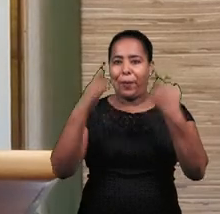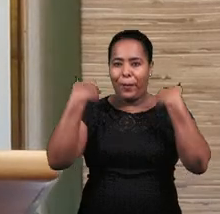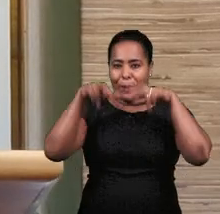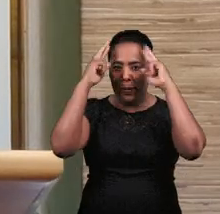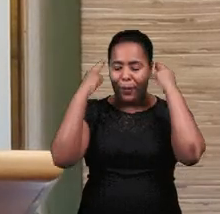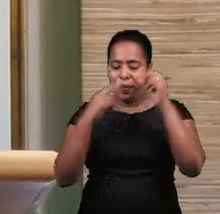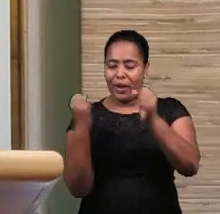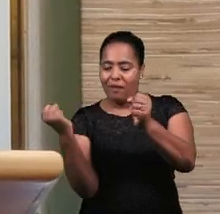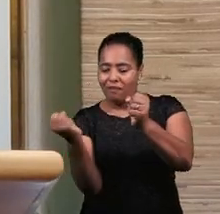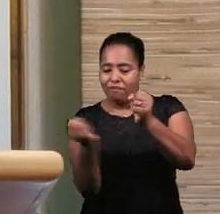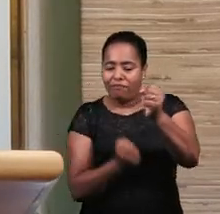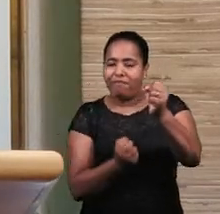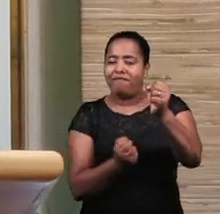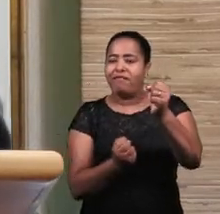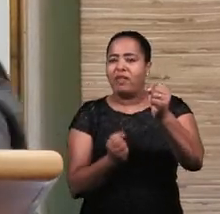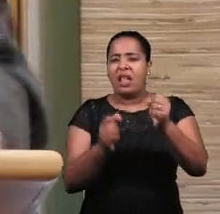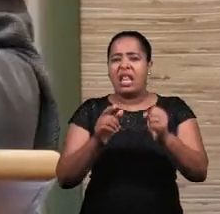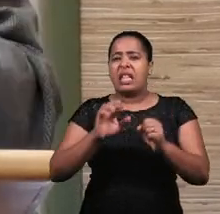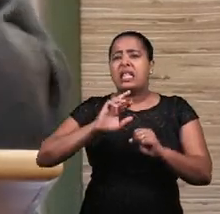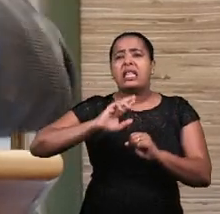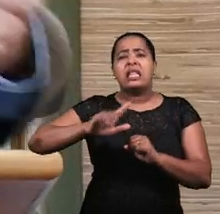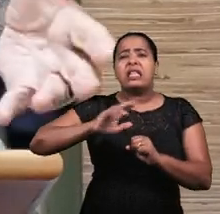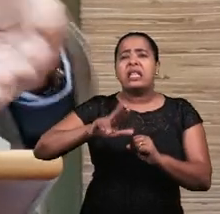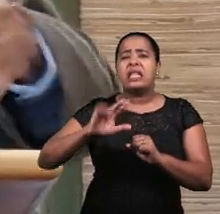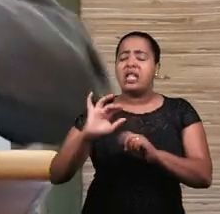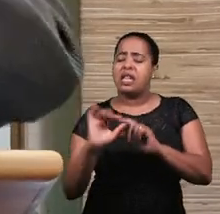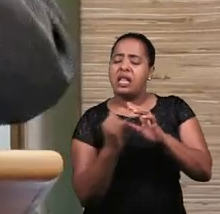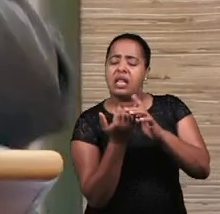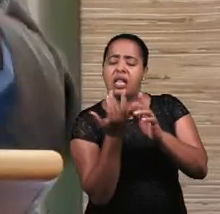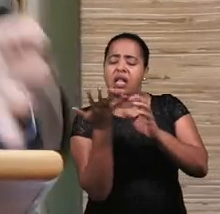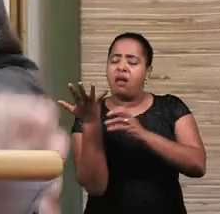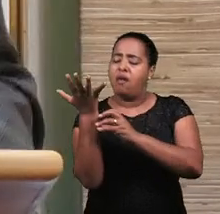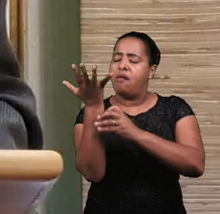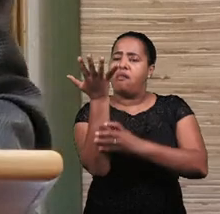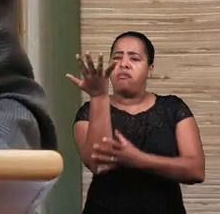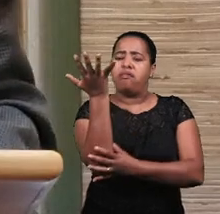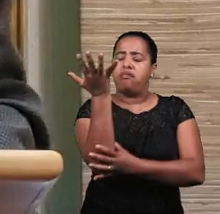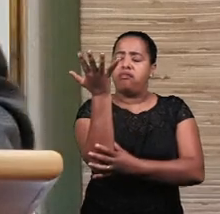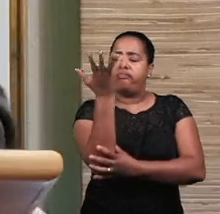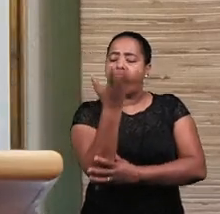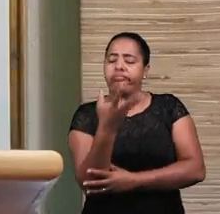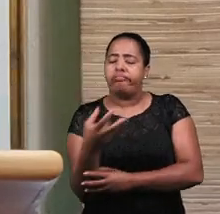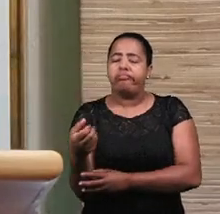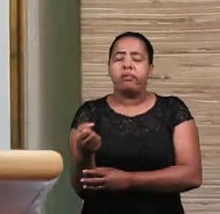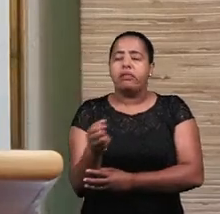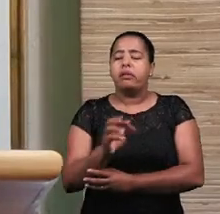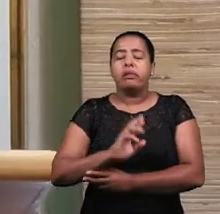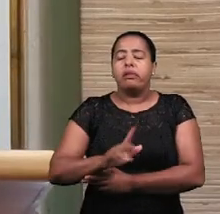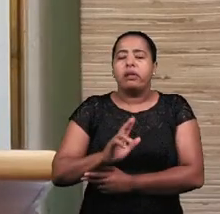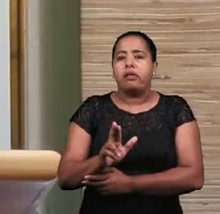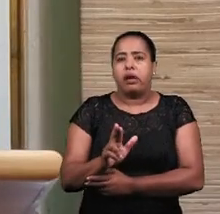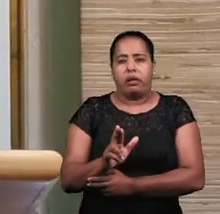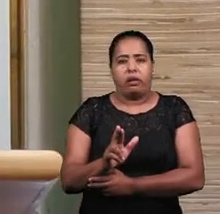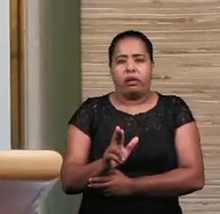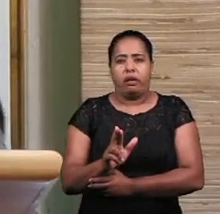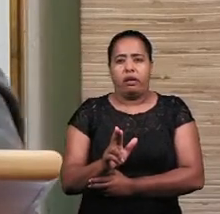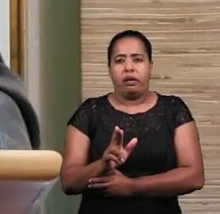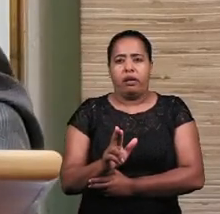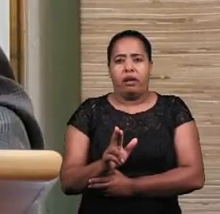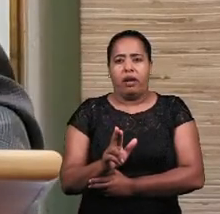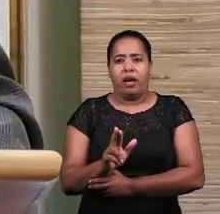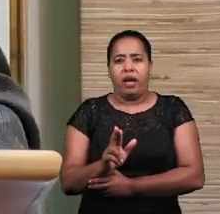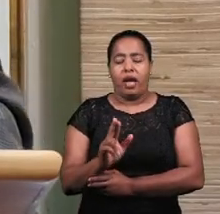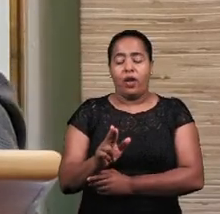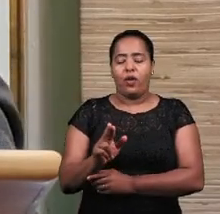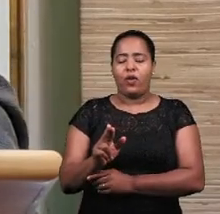simplement une plante, une feuille qui poussait dans le champ, qui allait flétrir. Ce n'était pas cette vie, mais